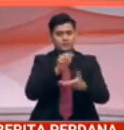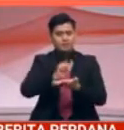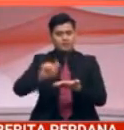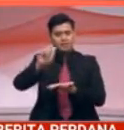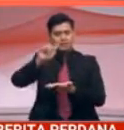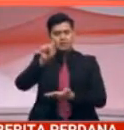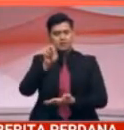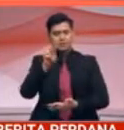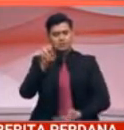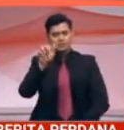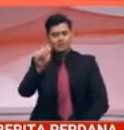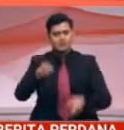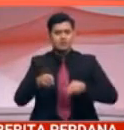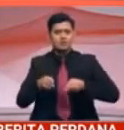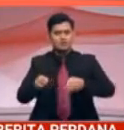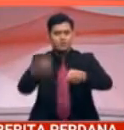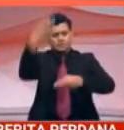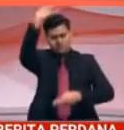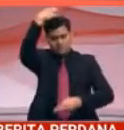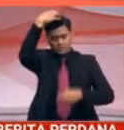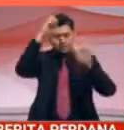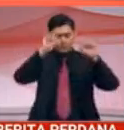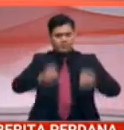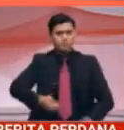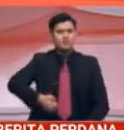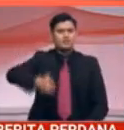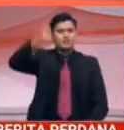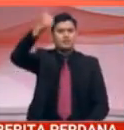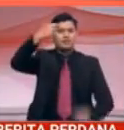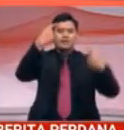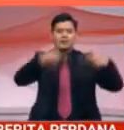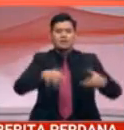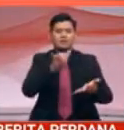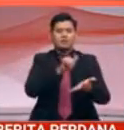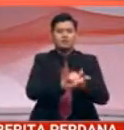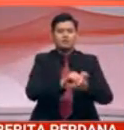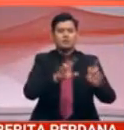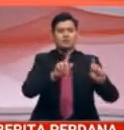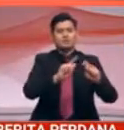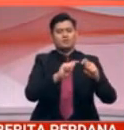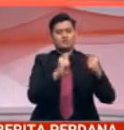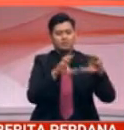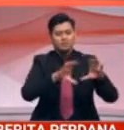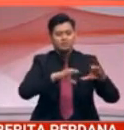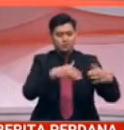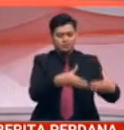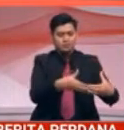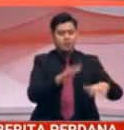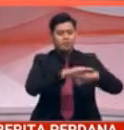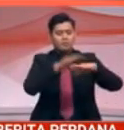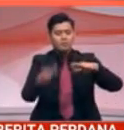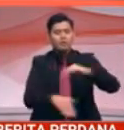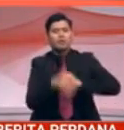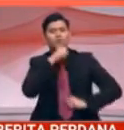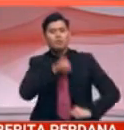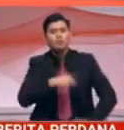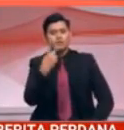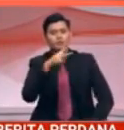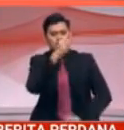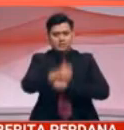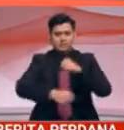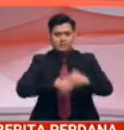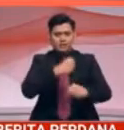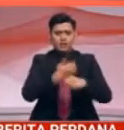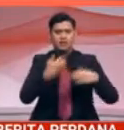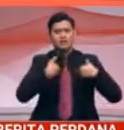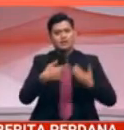Hulu Selangor berpotensi menjuarai pertandingan berkenaan bagi kategori bawah 12 tahun. Wartawan Zamri Suharania